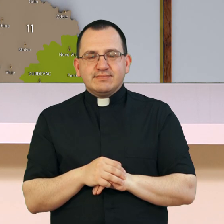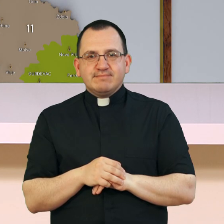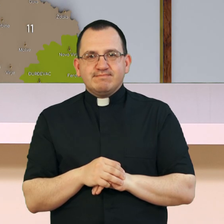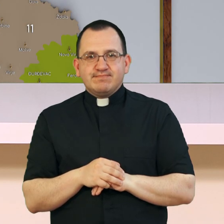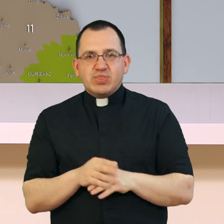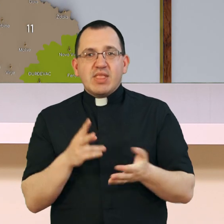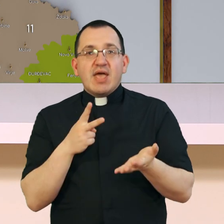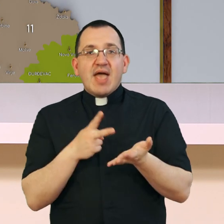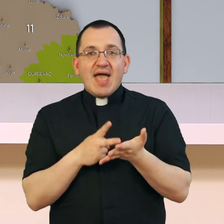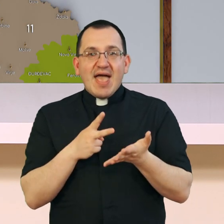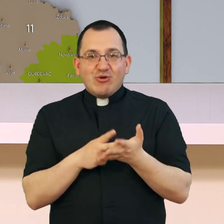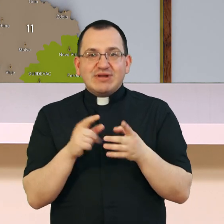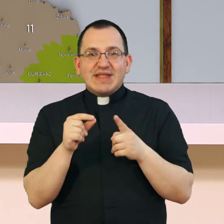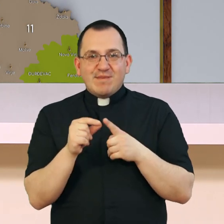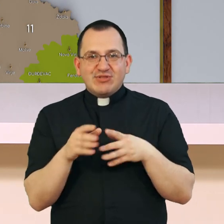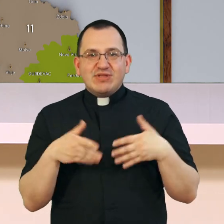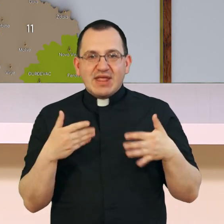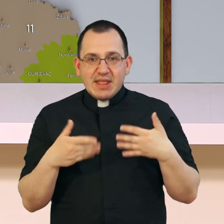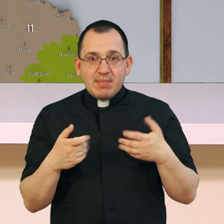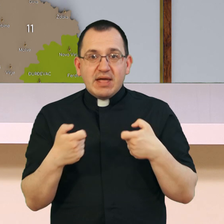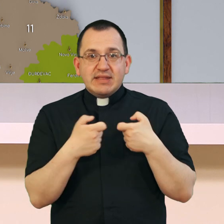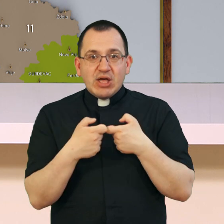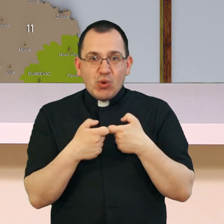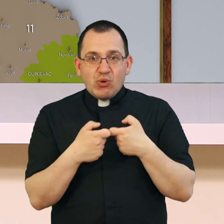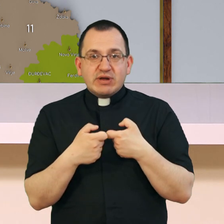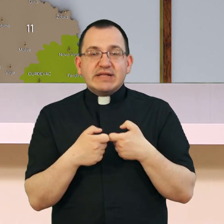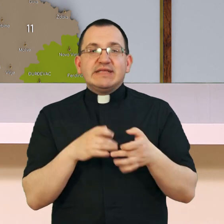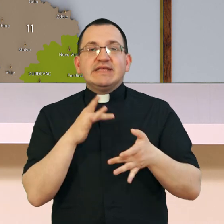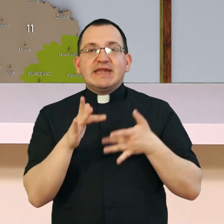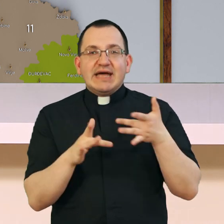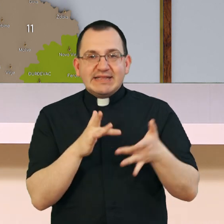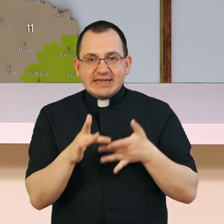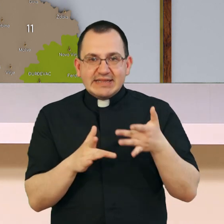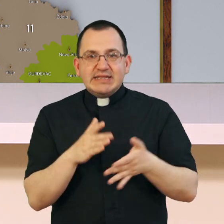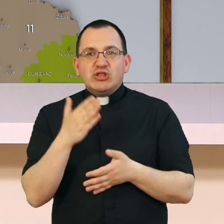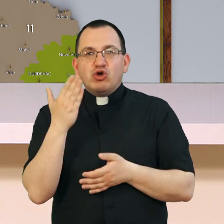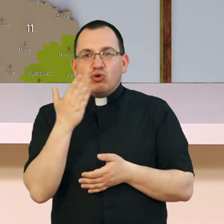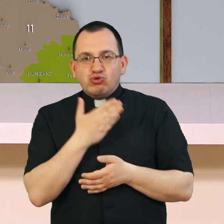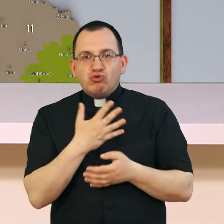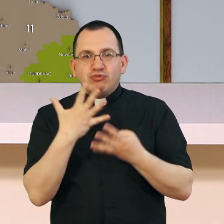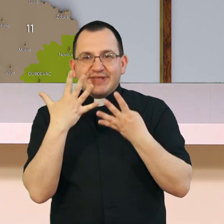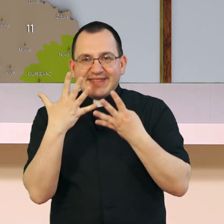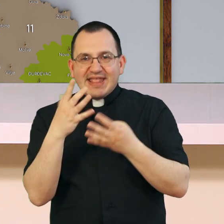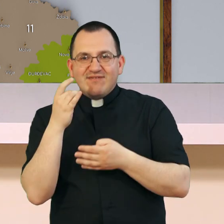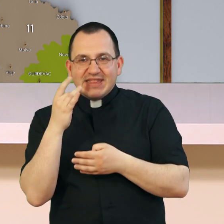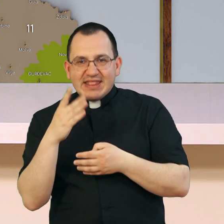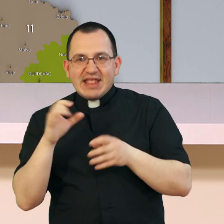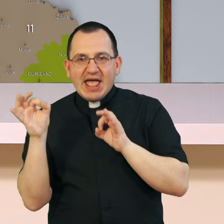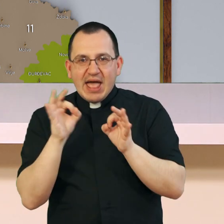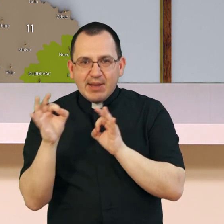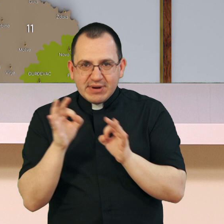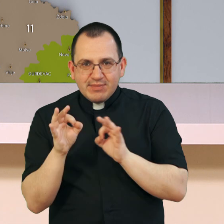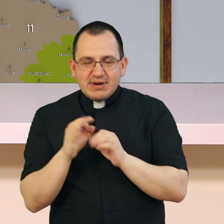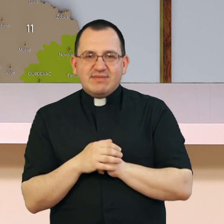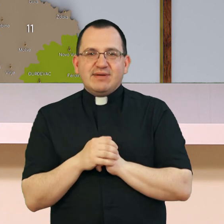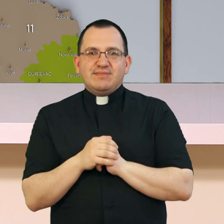Ured za pastoral mladih Varaždinske biskupije organizira već tradicionalnu duhovnu devetnicu. Razne događaje i